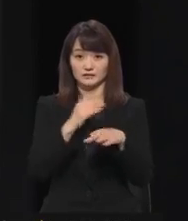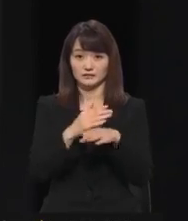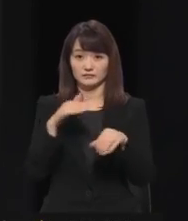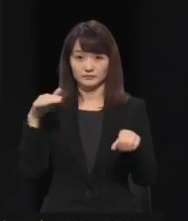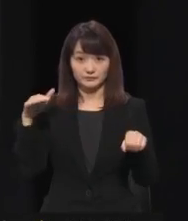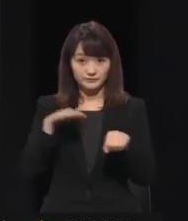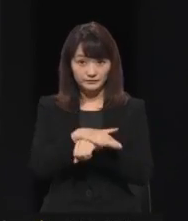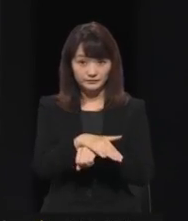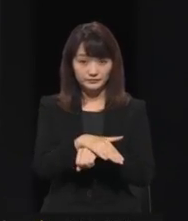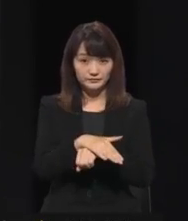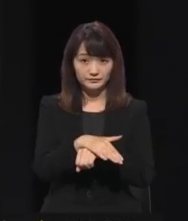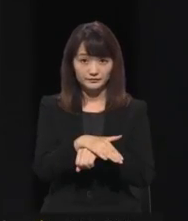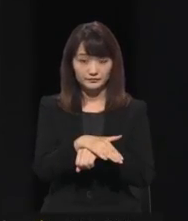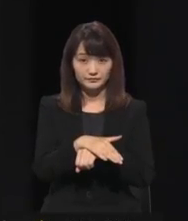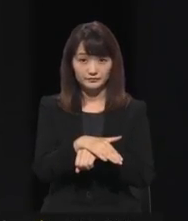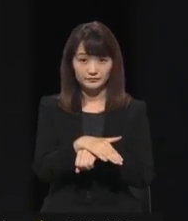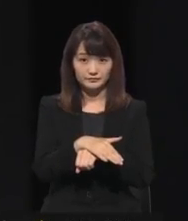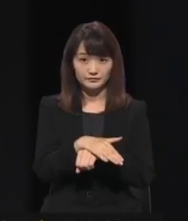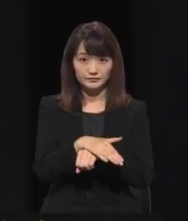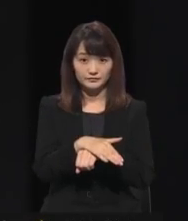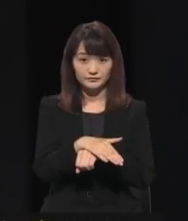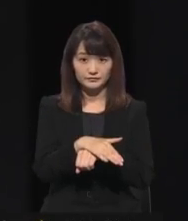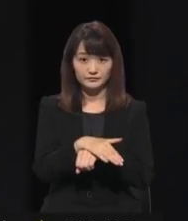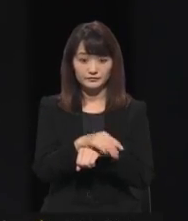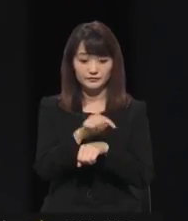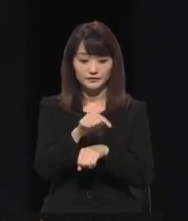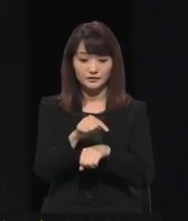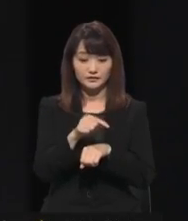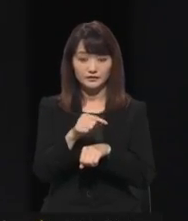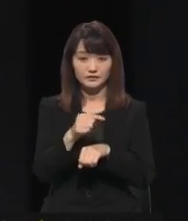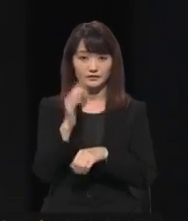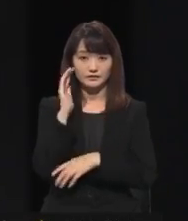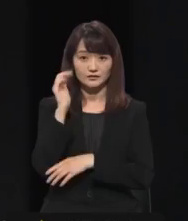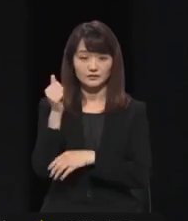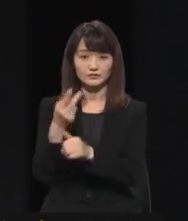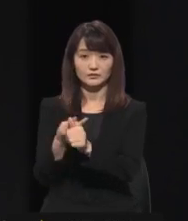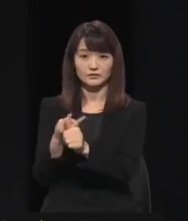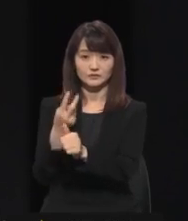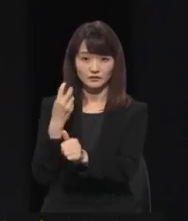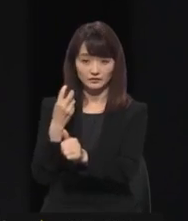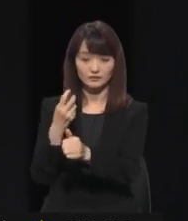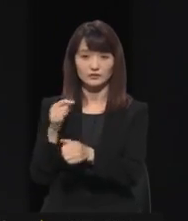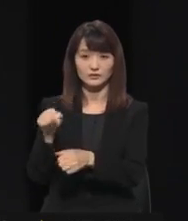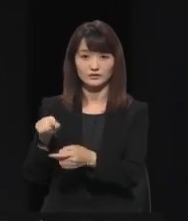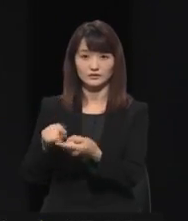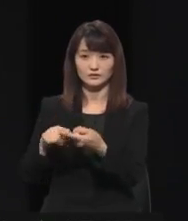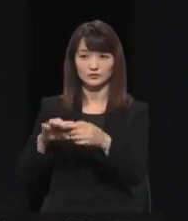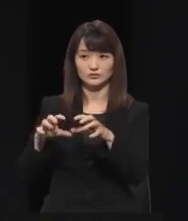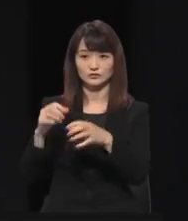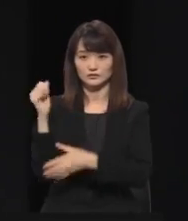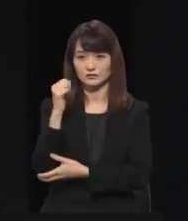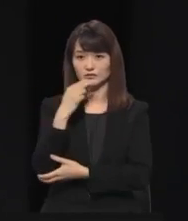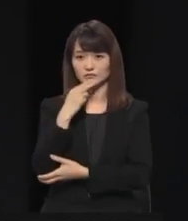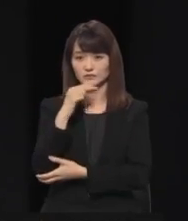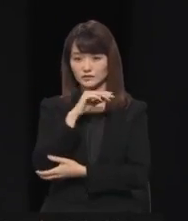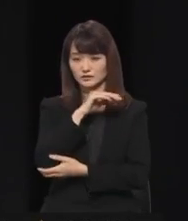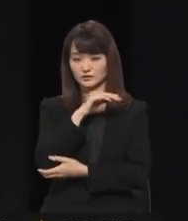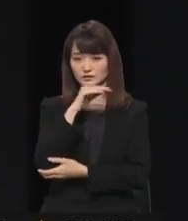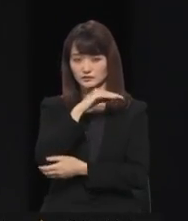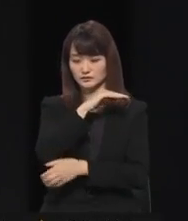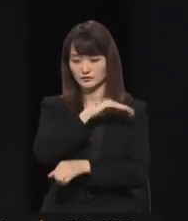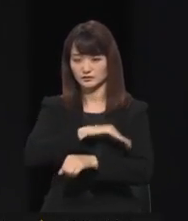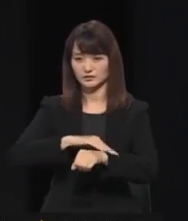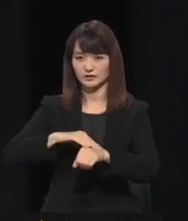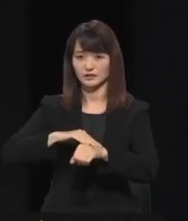살아 있는 대통령 탄핵 까지 시켰고 여기에 대해서 국가가 전혀 흔들림 없이 어제 모습을 지키고 있는 이런 어떤